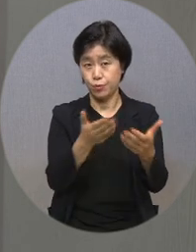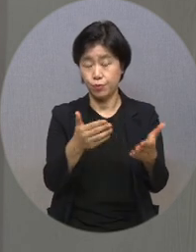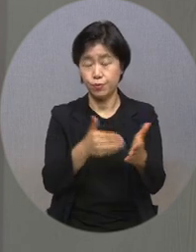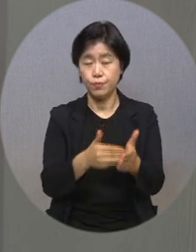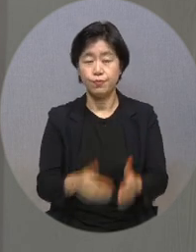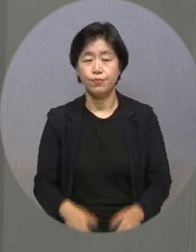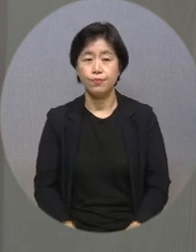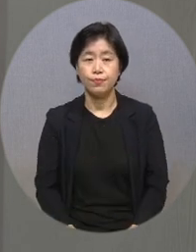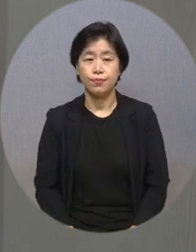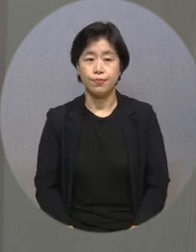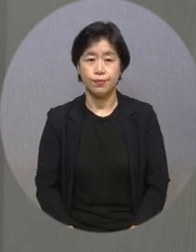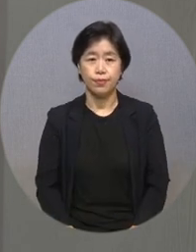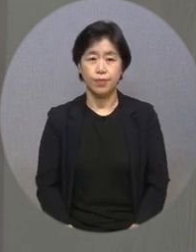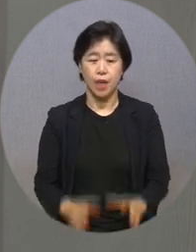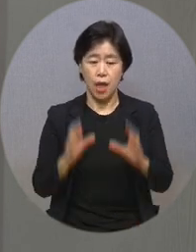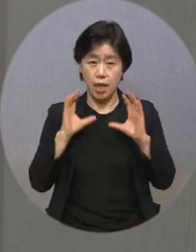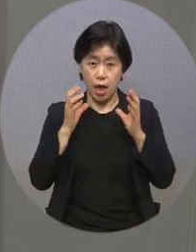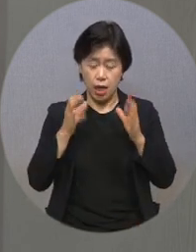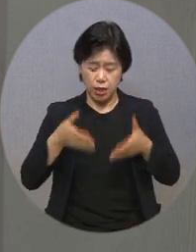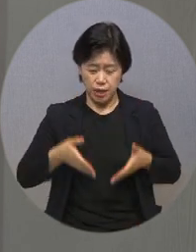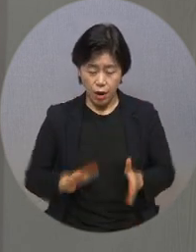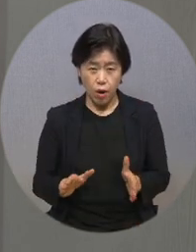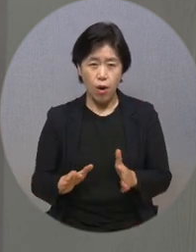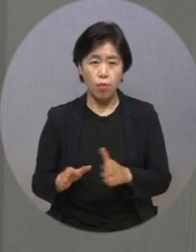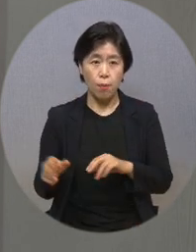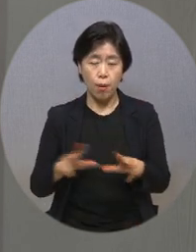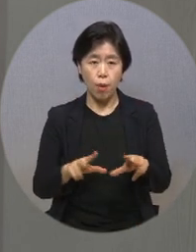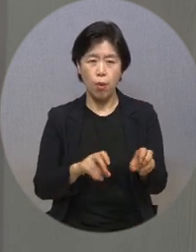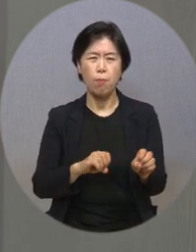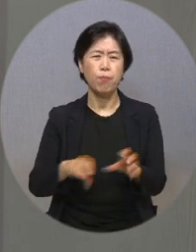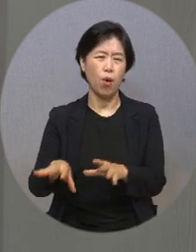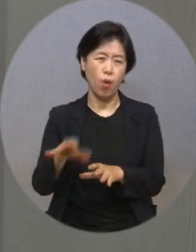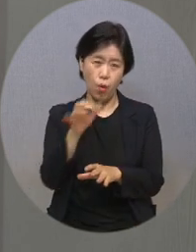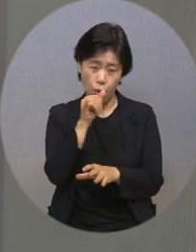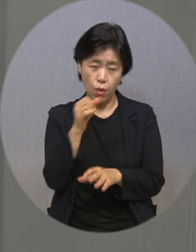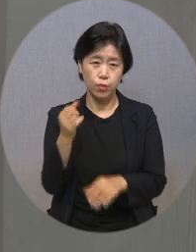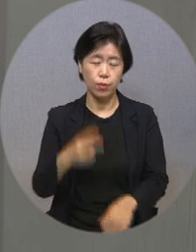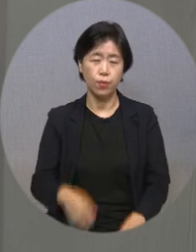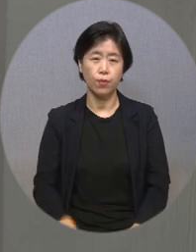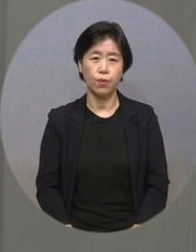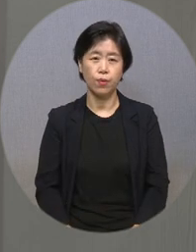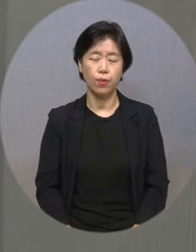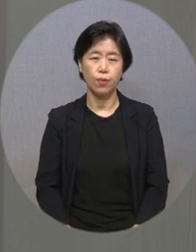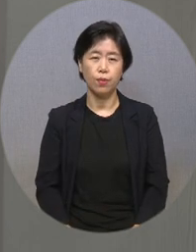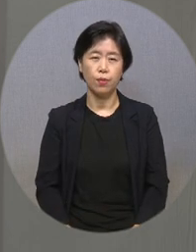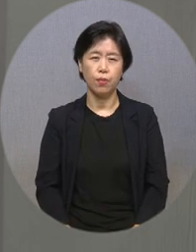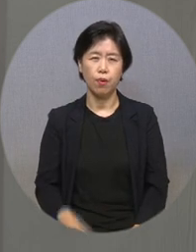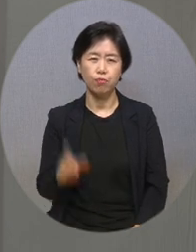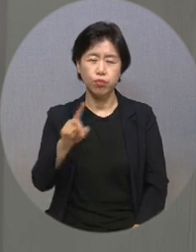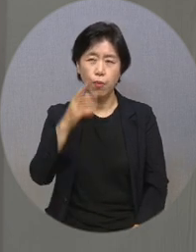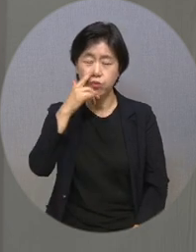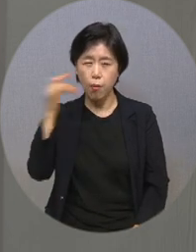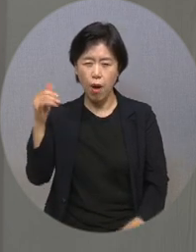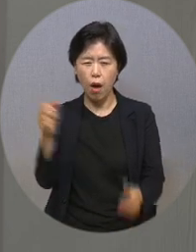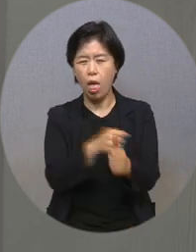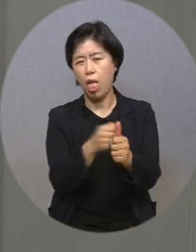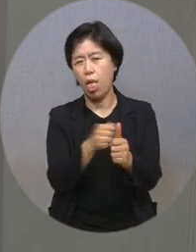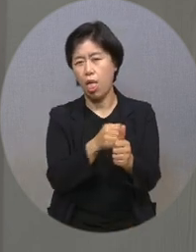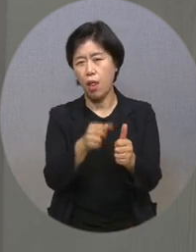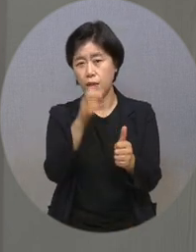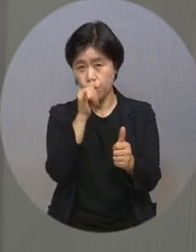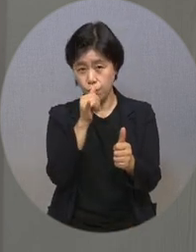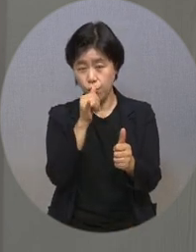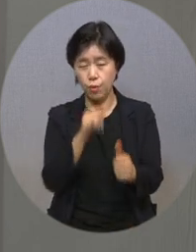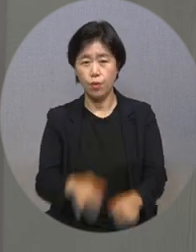출산하자마자 버려진 아이들도 있고요. 어떤 이제 학대 행위자로부터 학대를 받아 가지고 아동복지